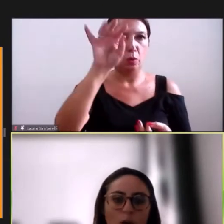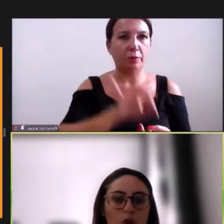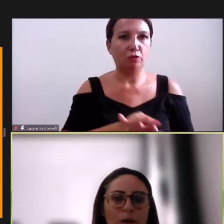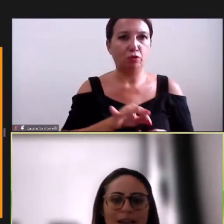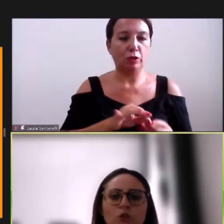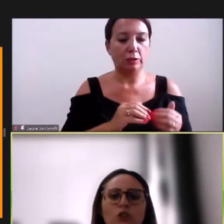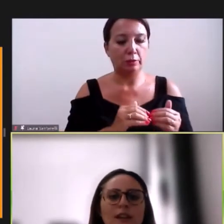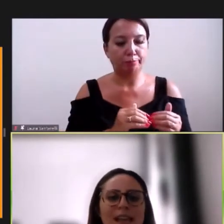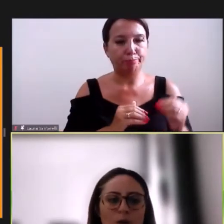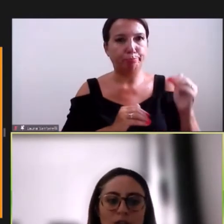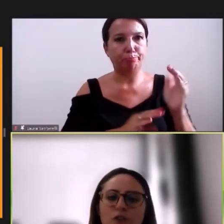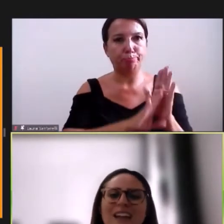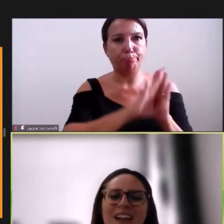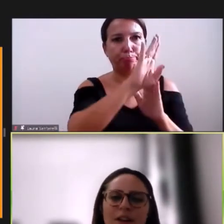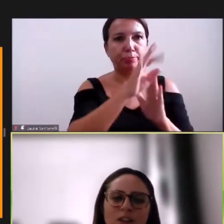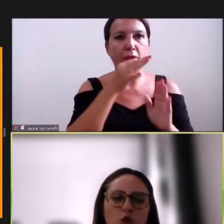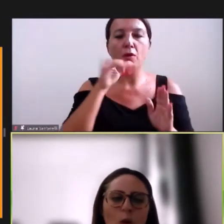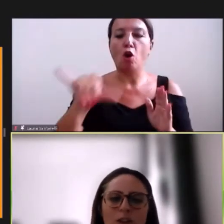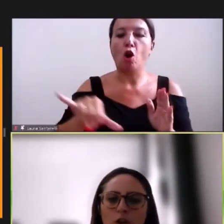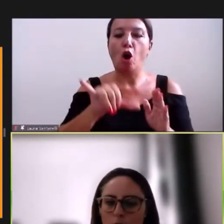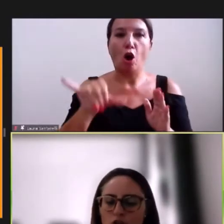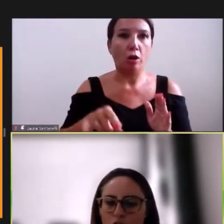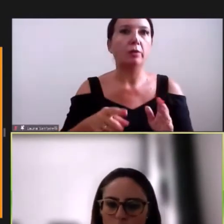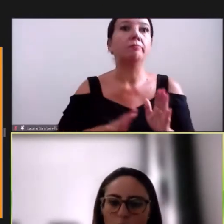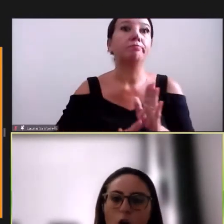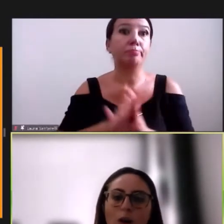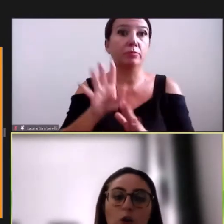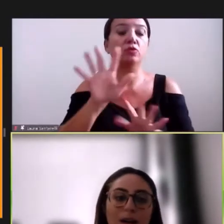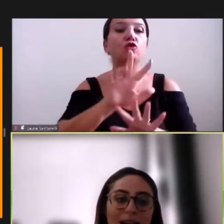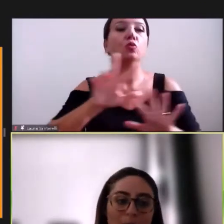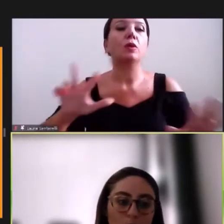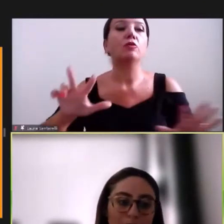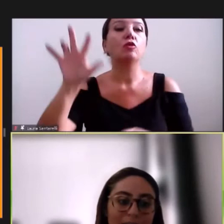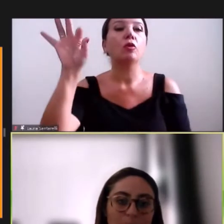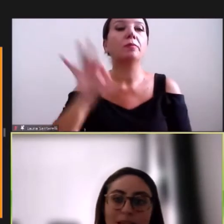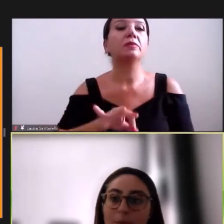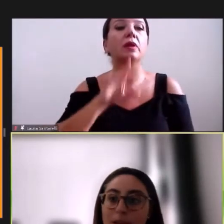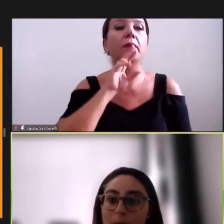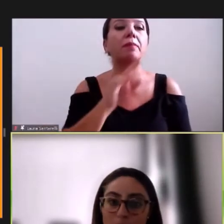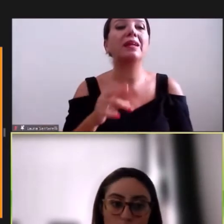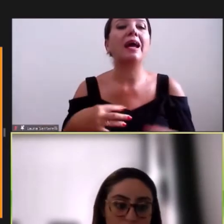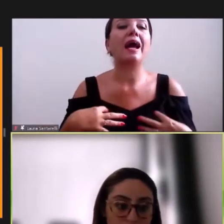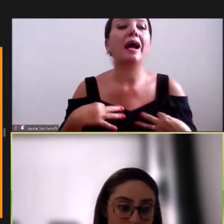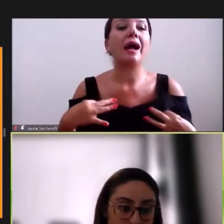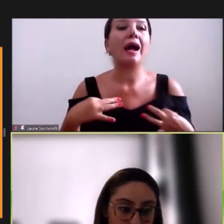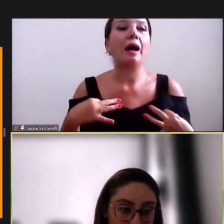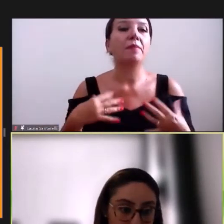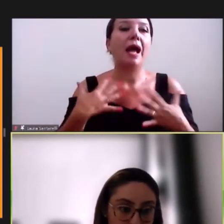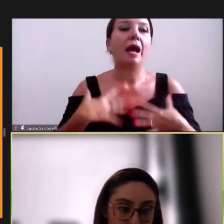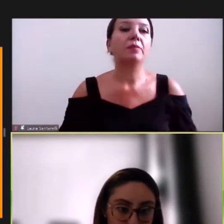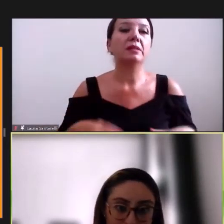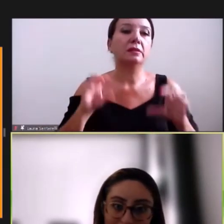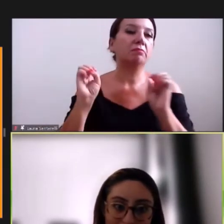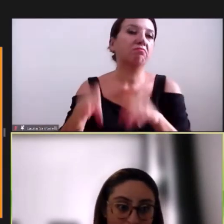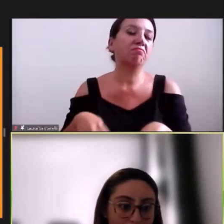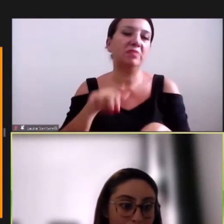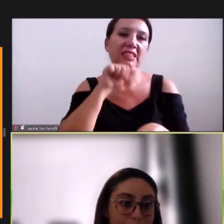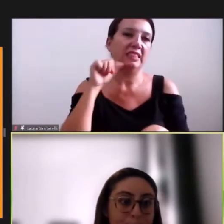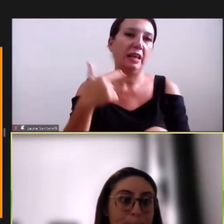sale quando parliamo di oli esausti, fino ad arrivare al 58% quando parliamo di capi di abbigliamento dismessi.